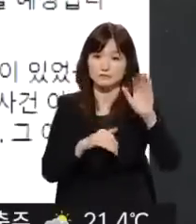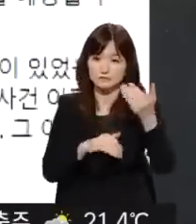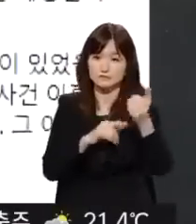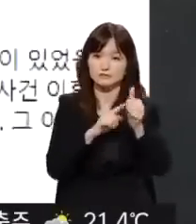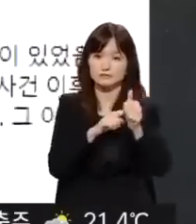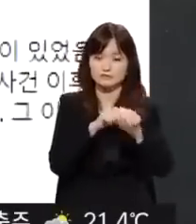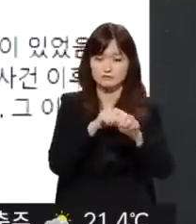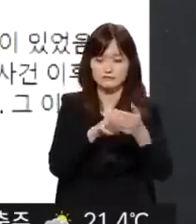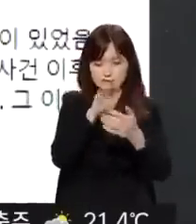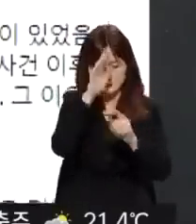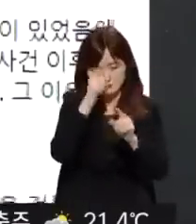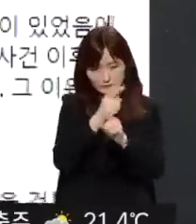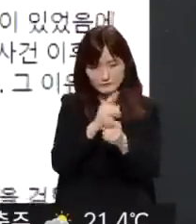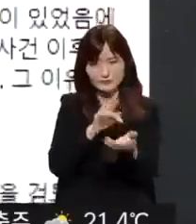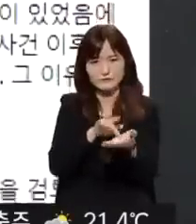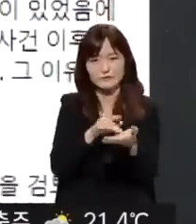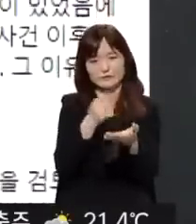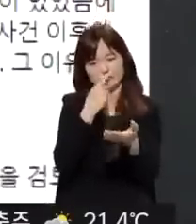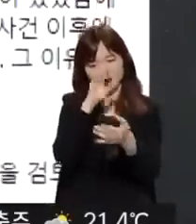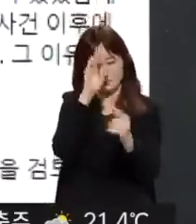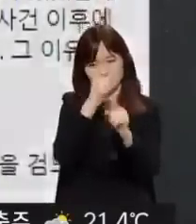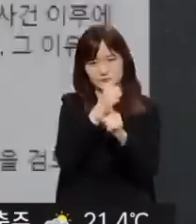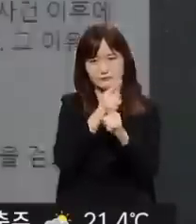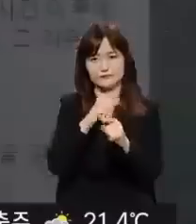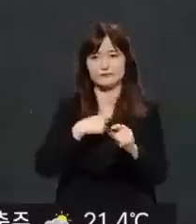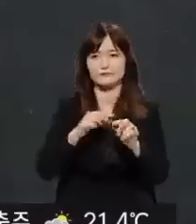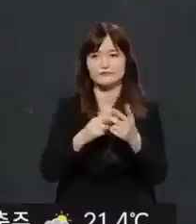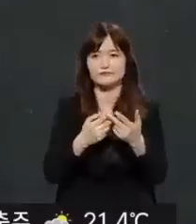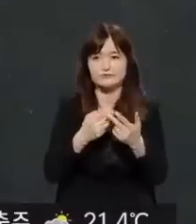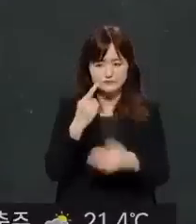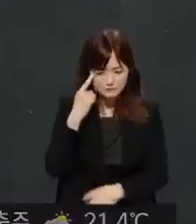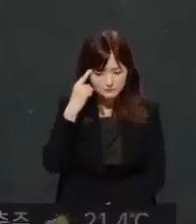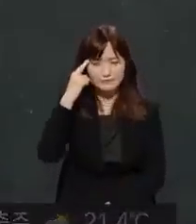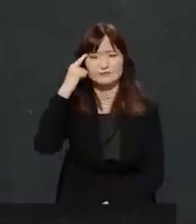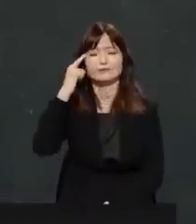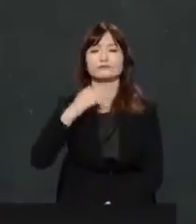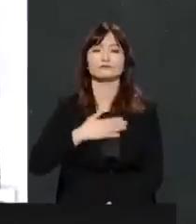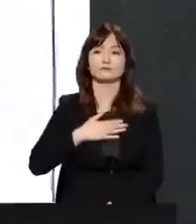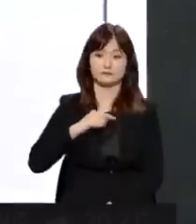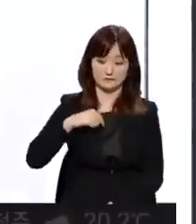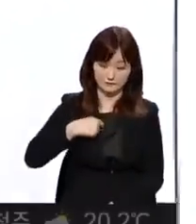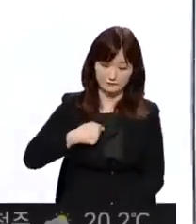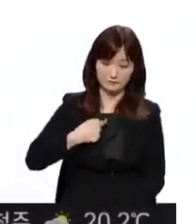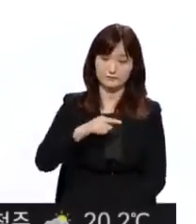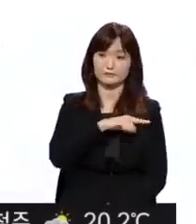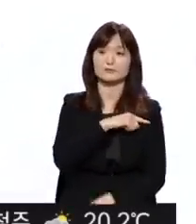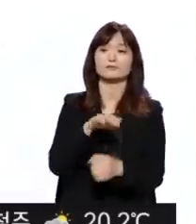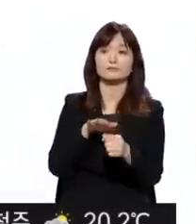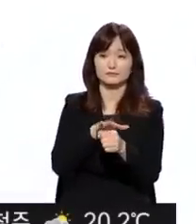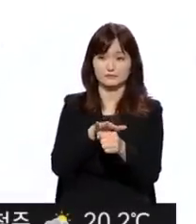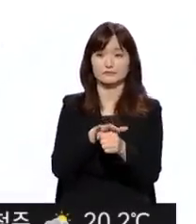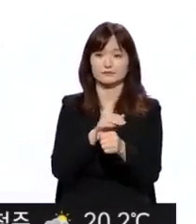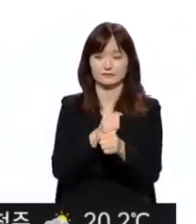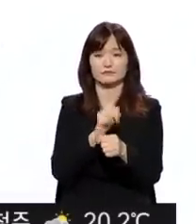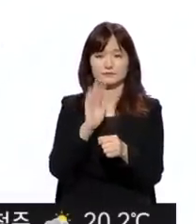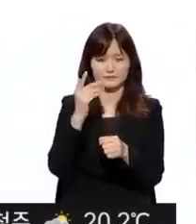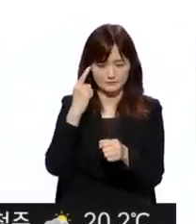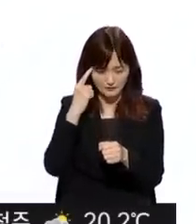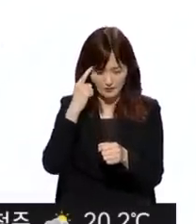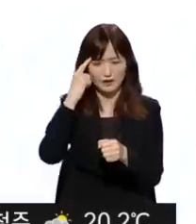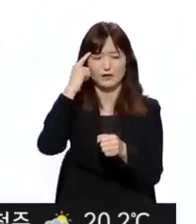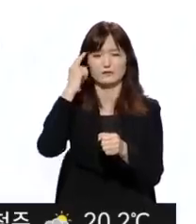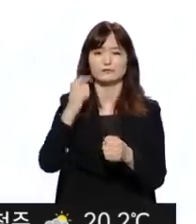심리치료를 받고 약물치료도 받았대요 그러면서 본인이 깨달은 것이 나 스스로 나를 가장 사랑해 줘야 되는구나라는 것을 깨닫고